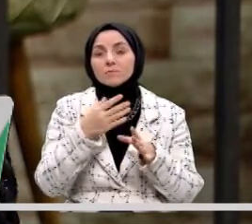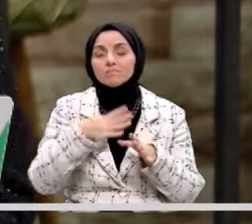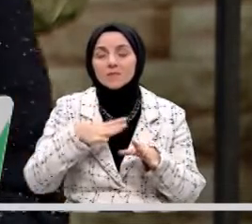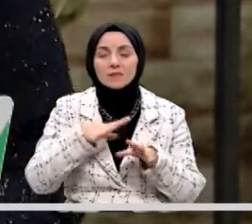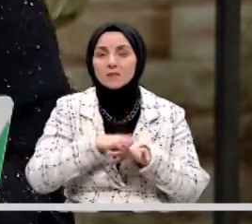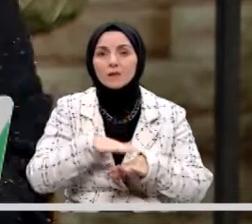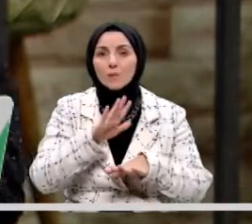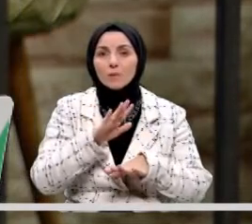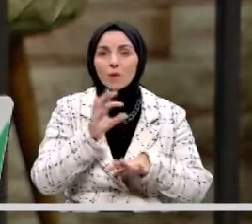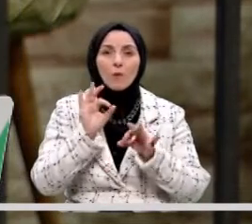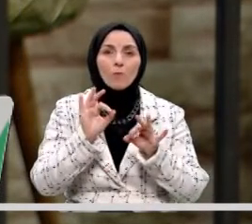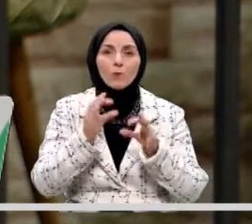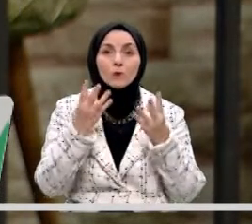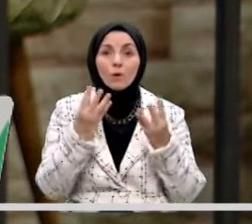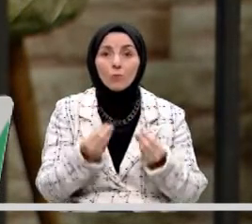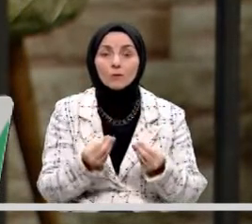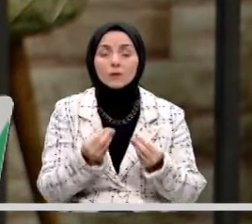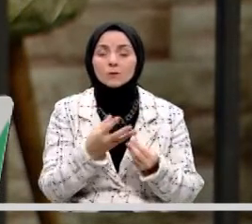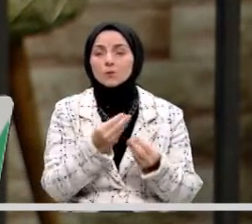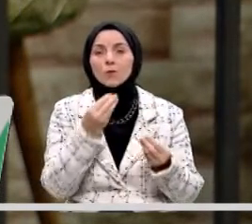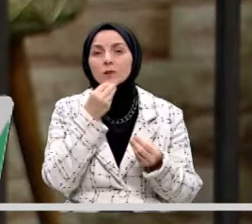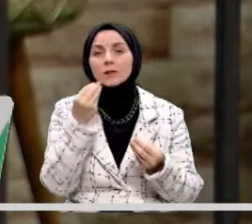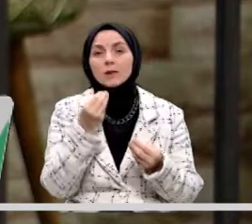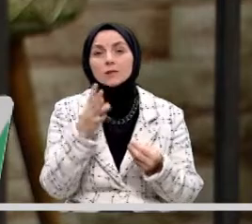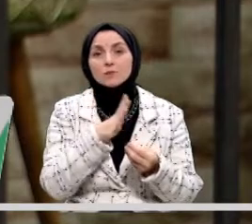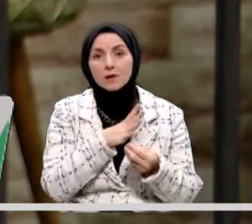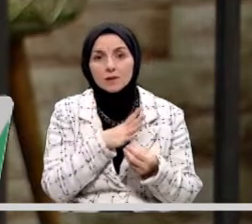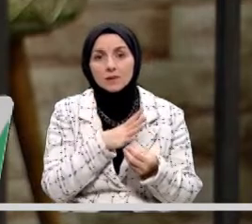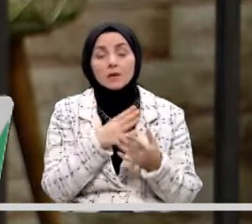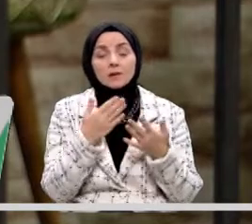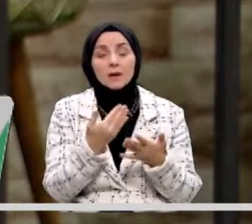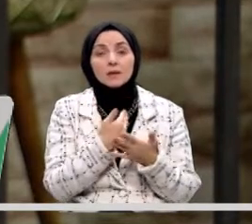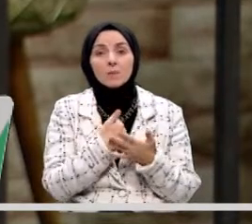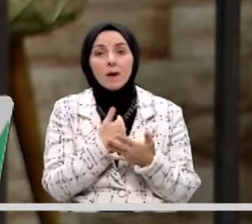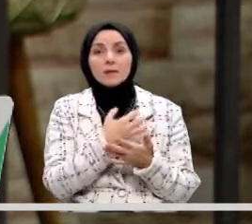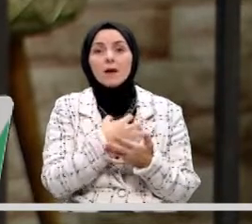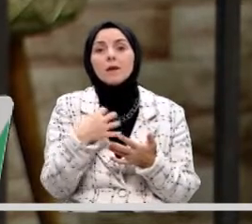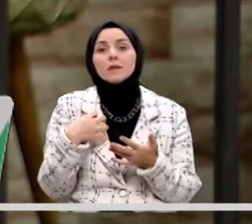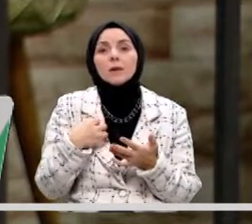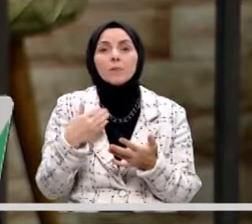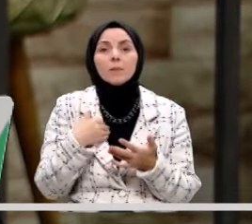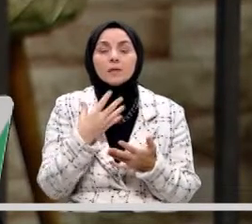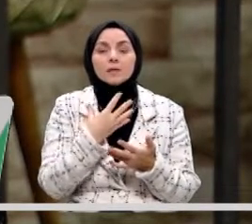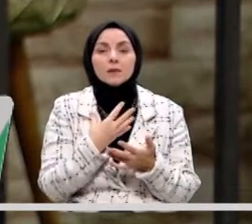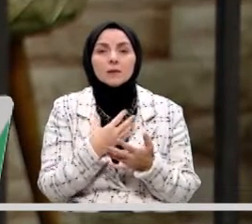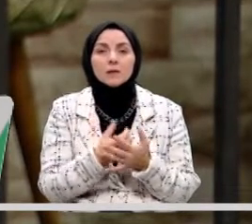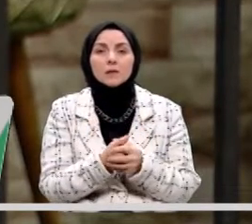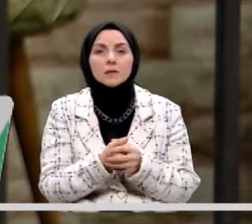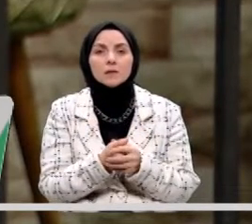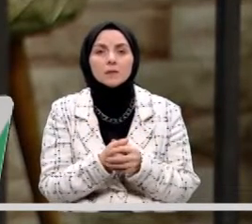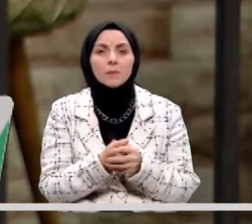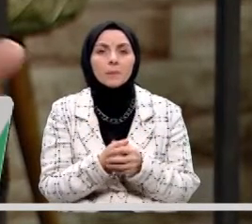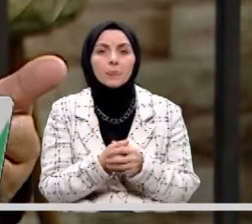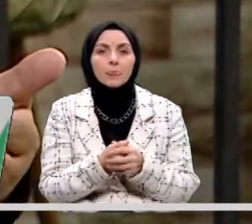Ben anneyim size hep beni üzme diyorum Sizin derdiniz Beni üzmek değil ki yaşınızın gerektirdiği ve aldığınız eğitime göre Siz